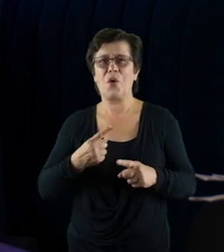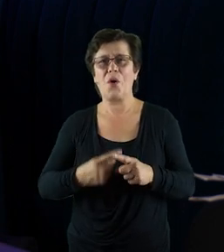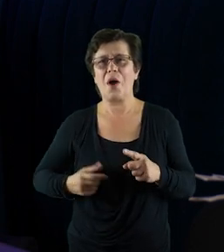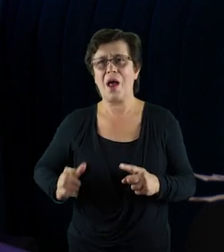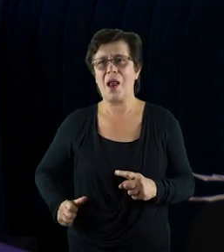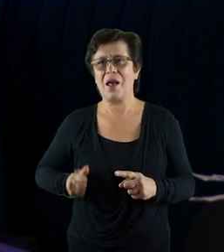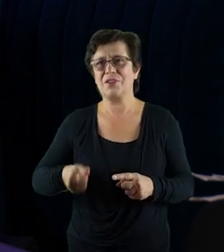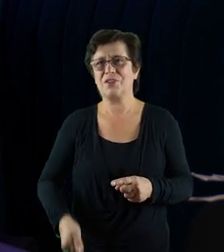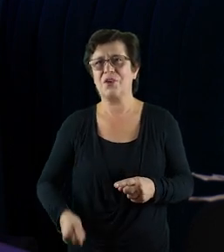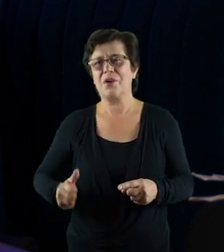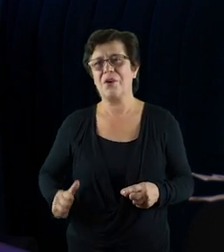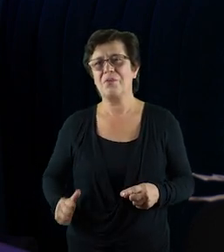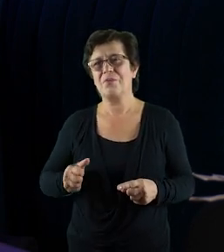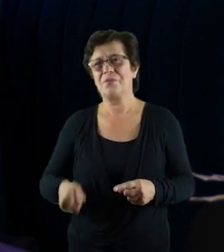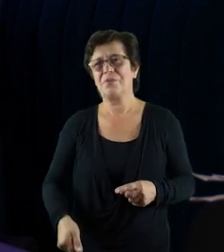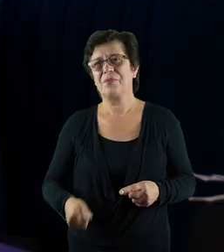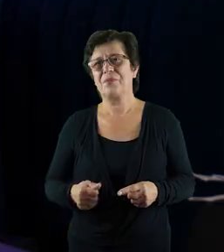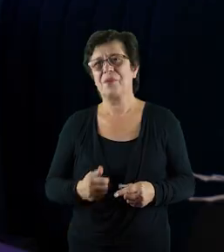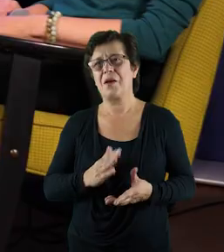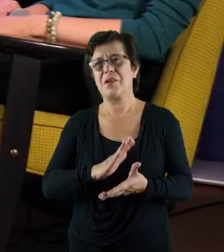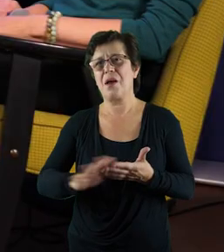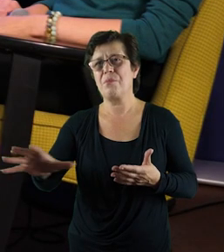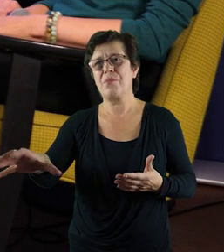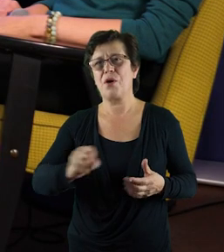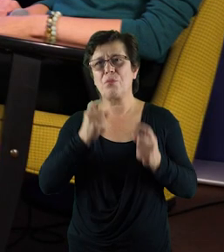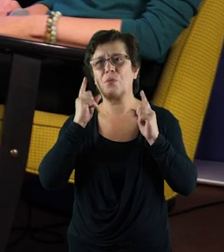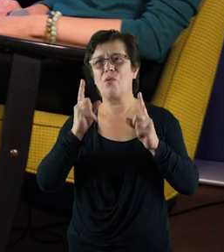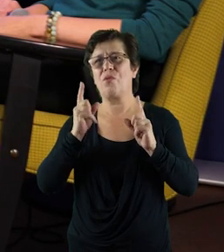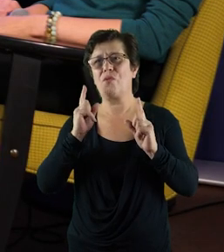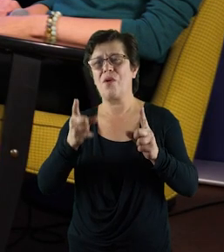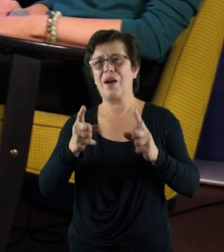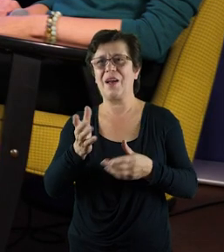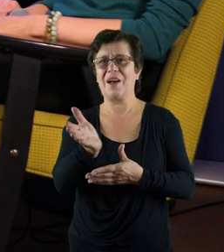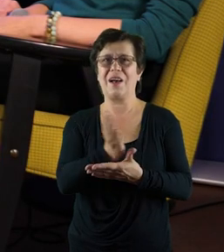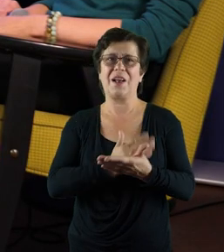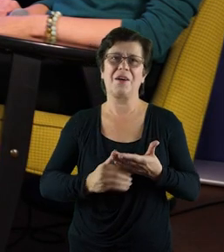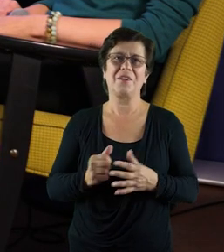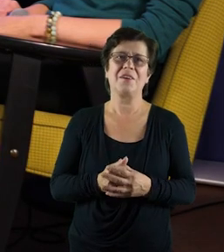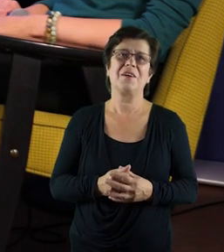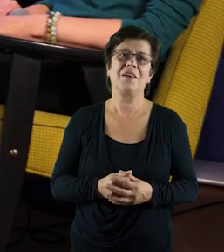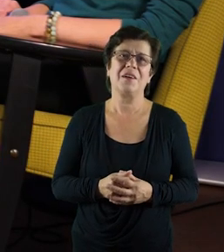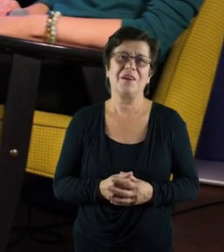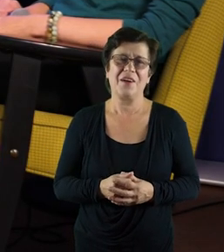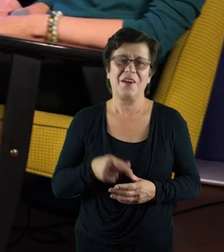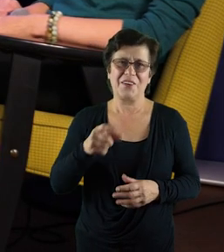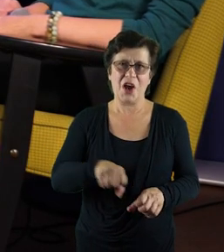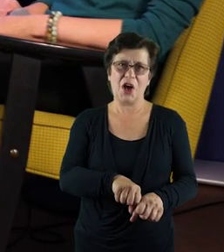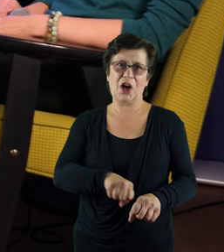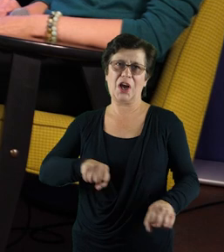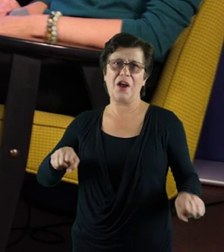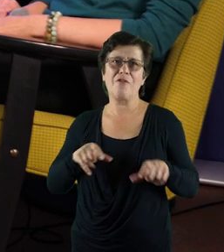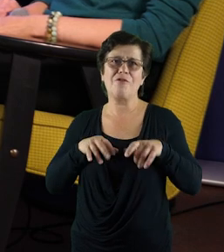tak zupełnie nie biorąc pod uwagę tych realiów. No właśnie, bo to wkładanie kija w mrowisko